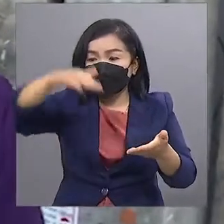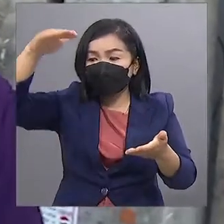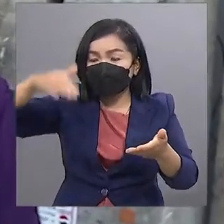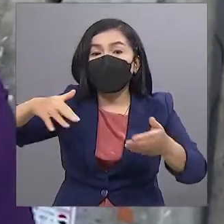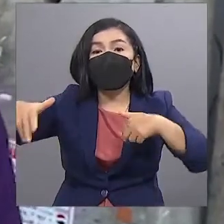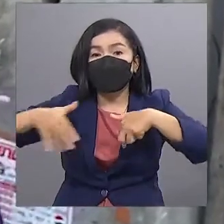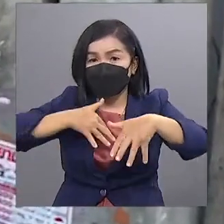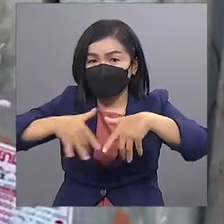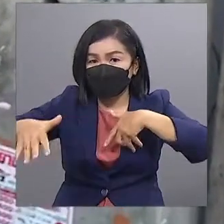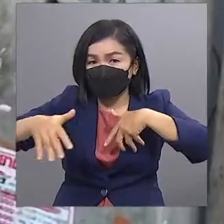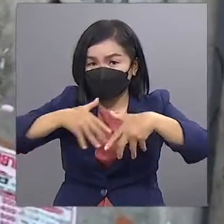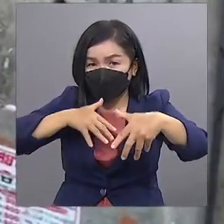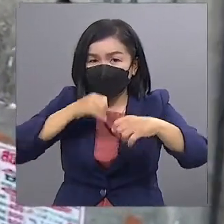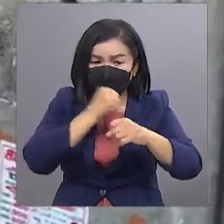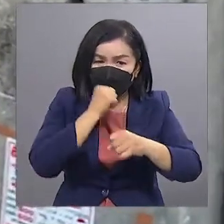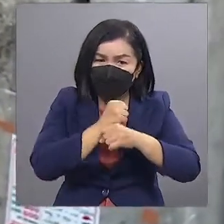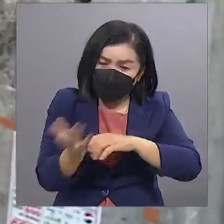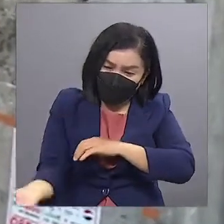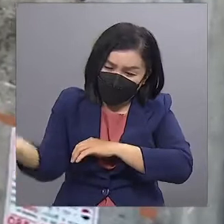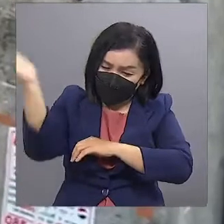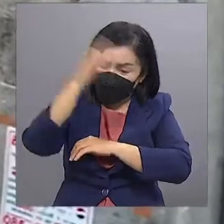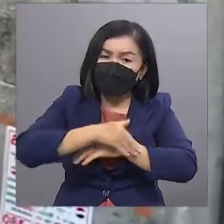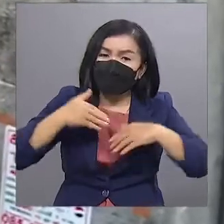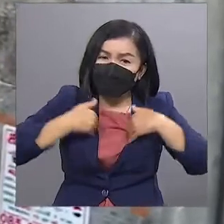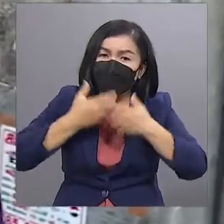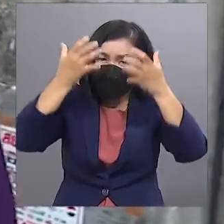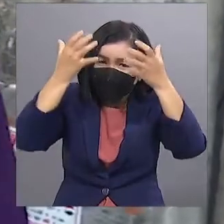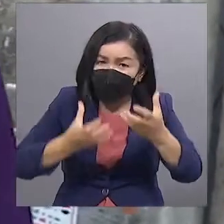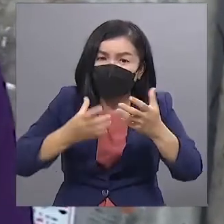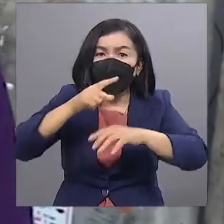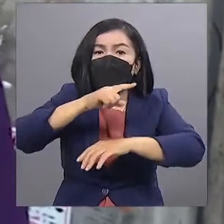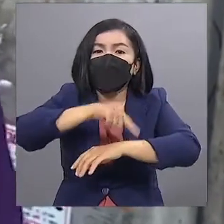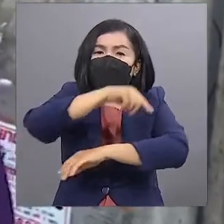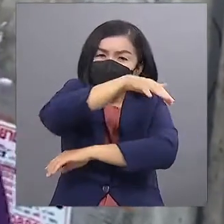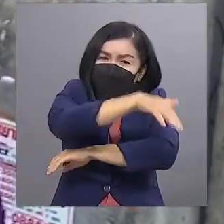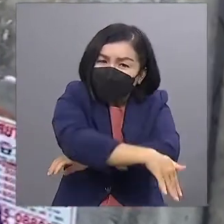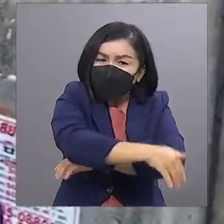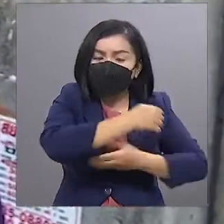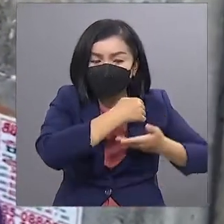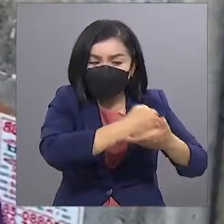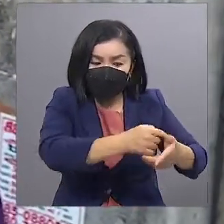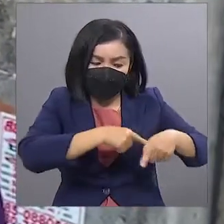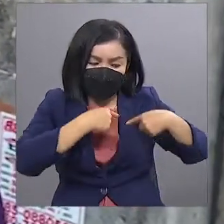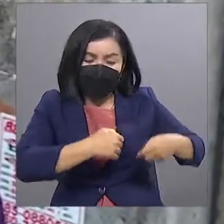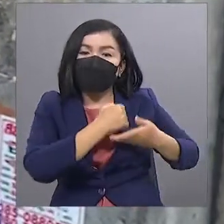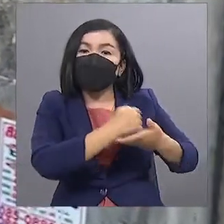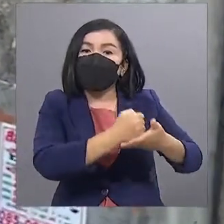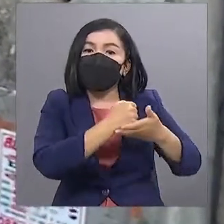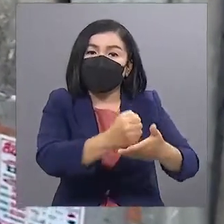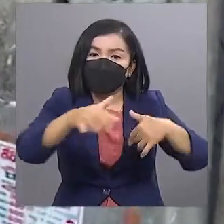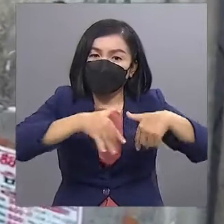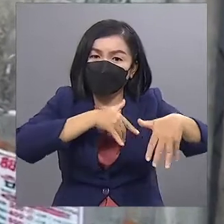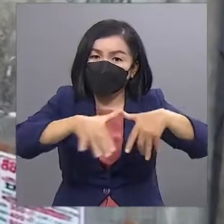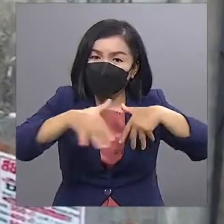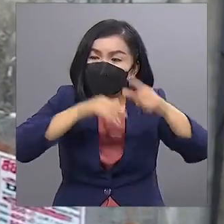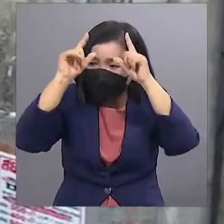งานประจำก็หนักอยู่แล้นะครับและอย่มาช่วยจุมชนอีกนะครับรวมทั้งพยาบานด้วยนะ